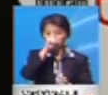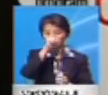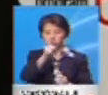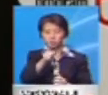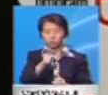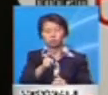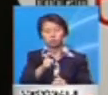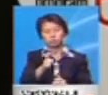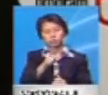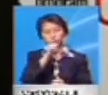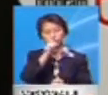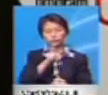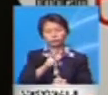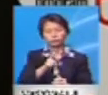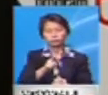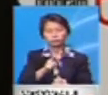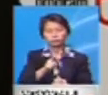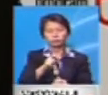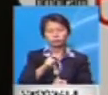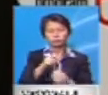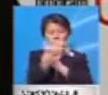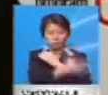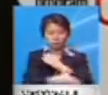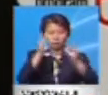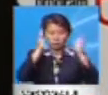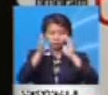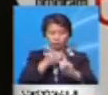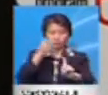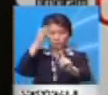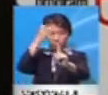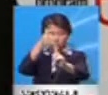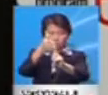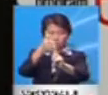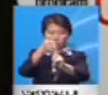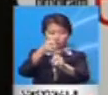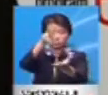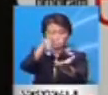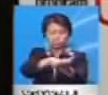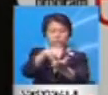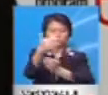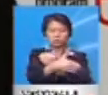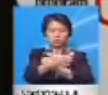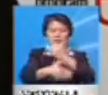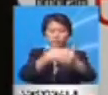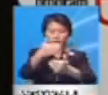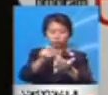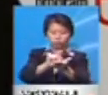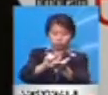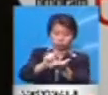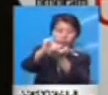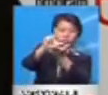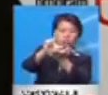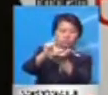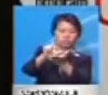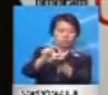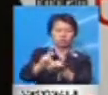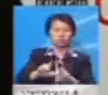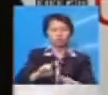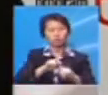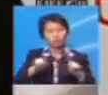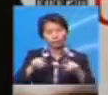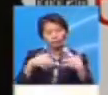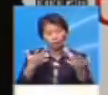memastikannya ia negara kita menuju status negara maju berpendapatan tinggi. Jadi saudara,